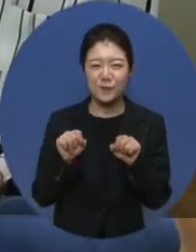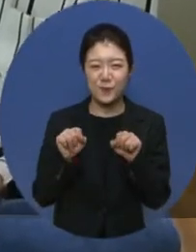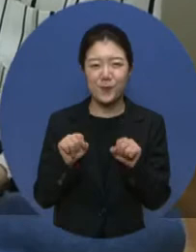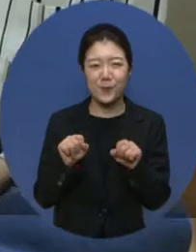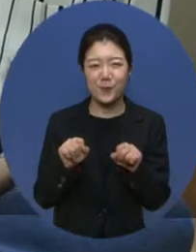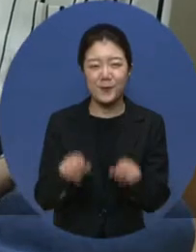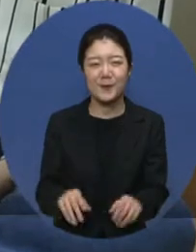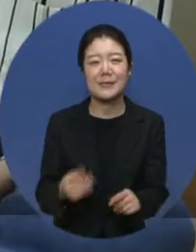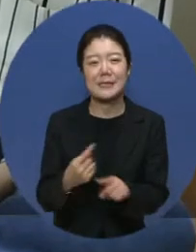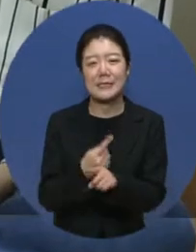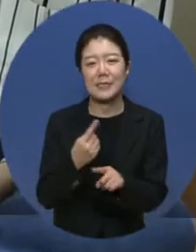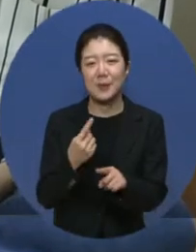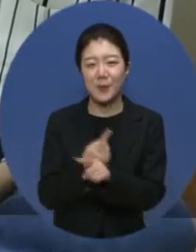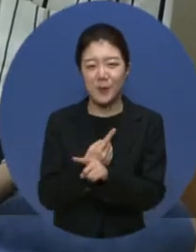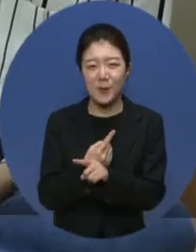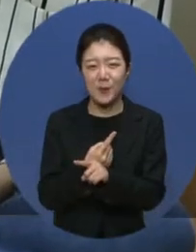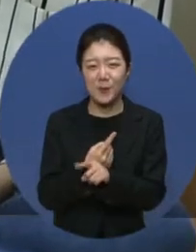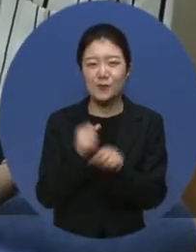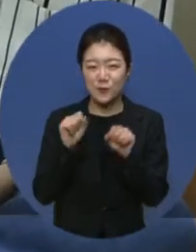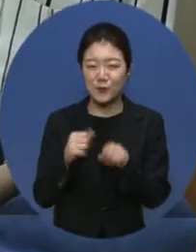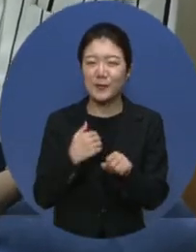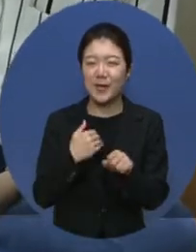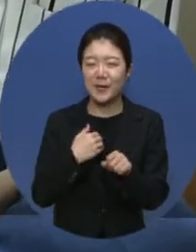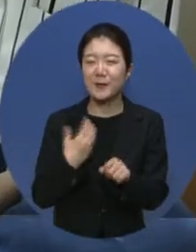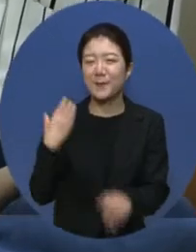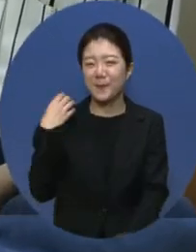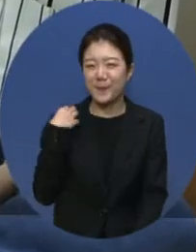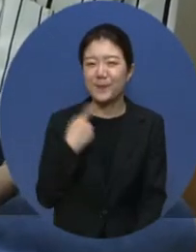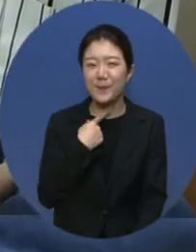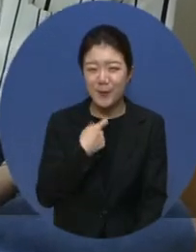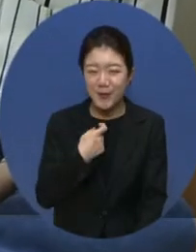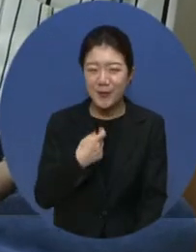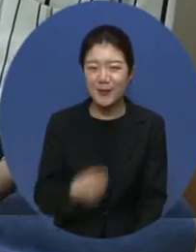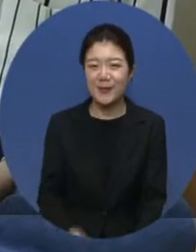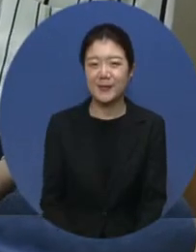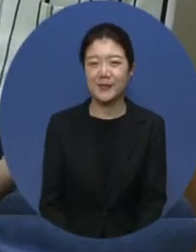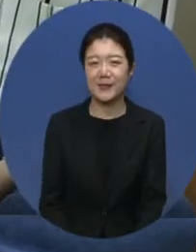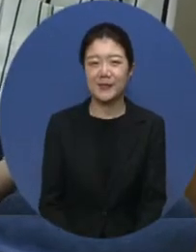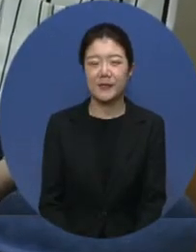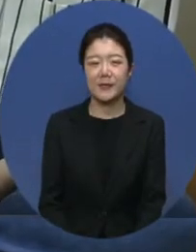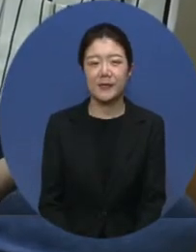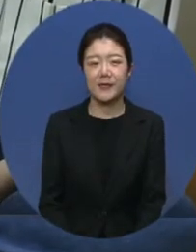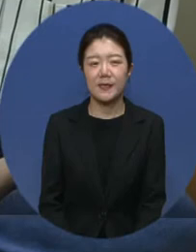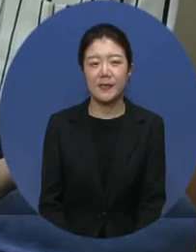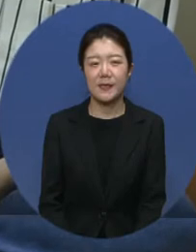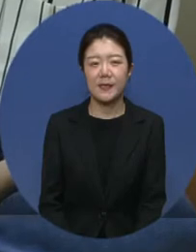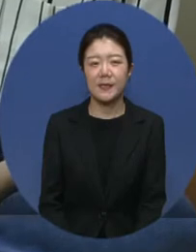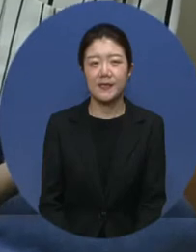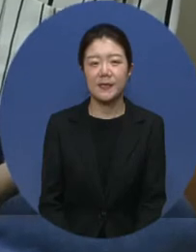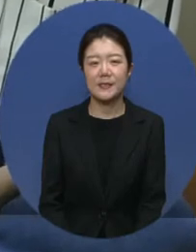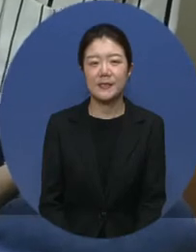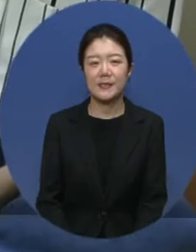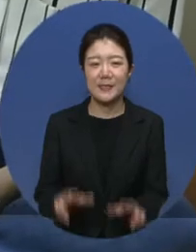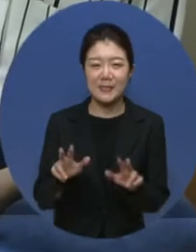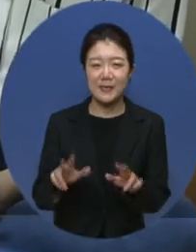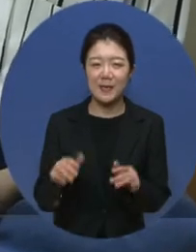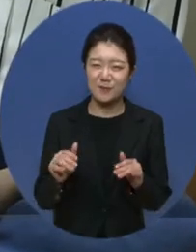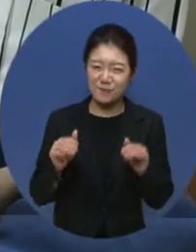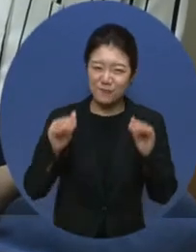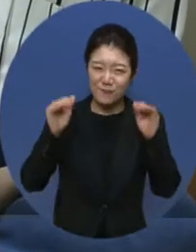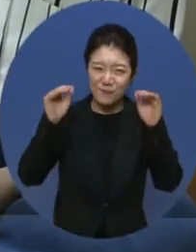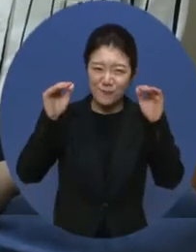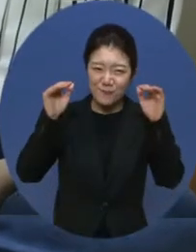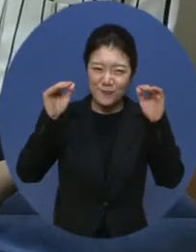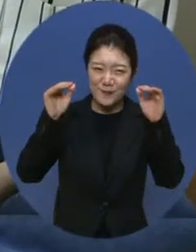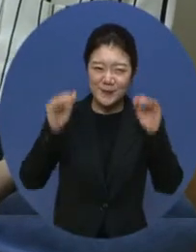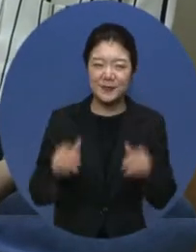그 치료를 그러니까 운동을 제가 시켰어요. 운동을 제가 시키고 그랬었는데 이제 지금 많이 커서 그